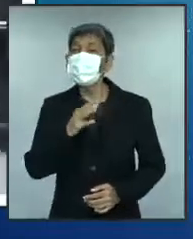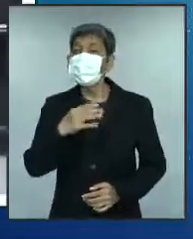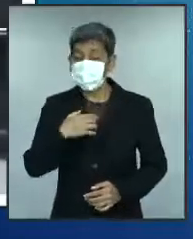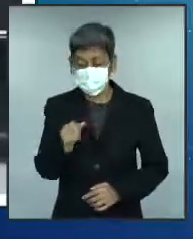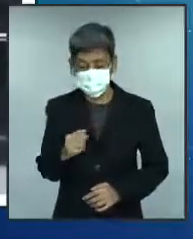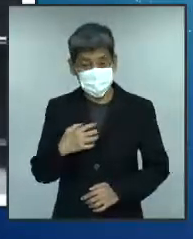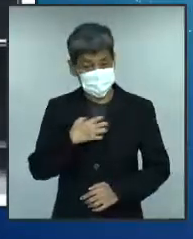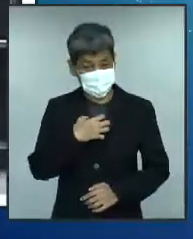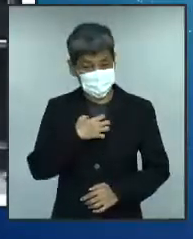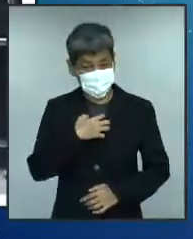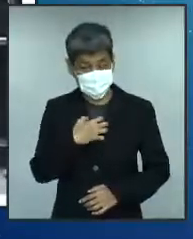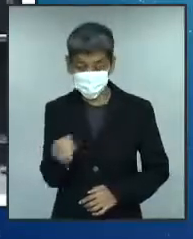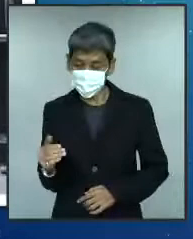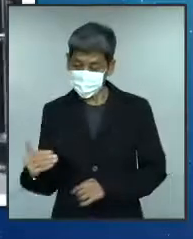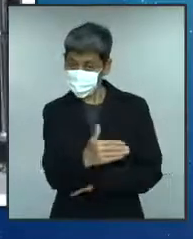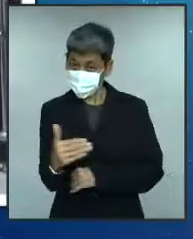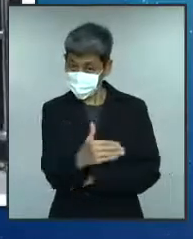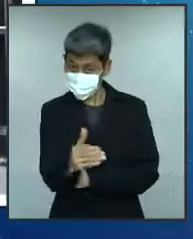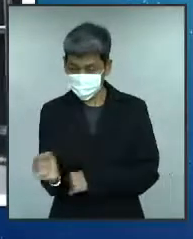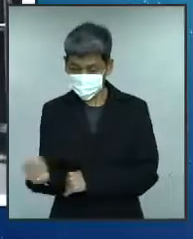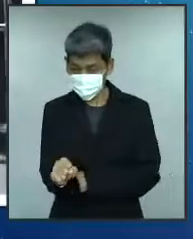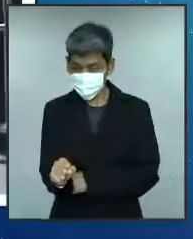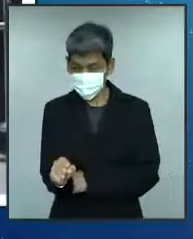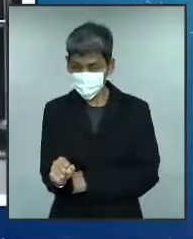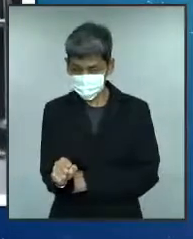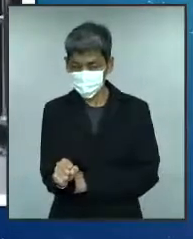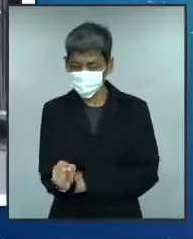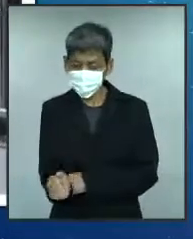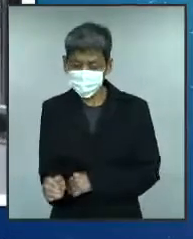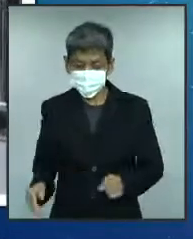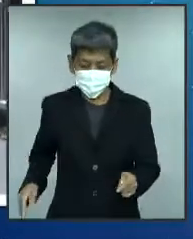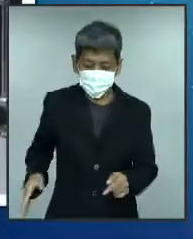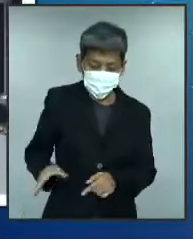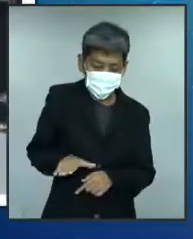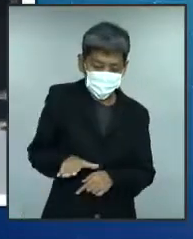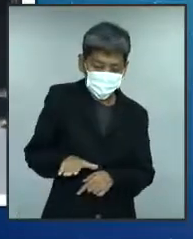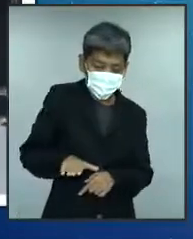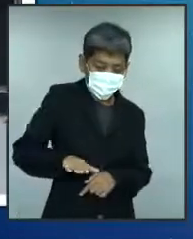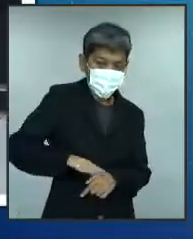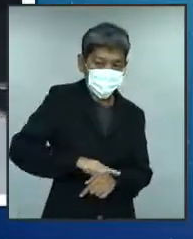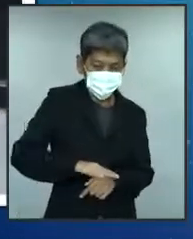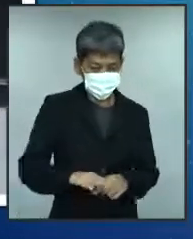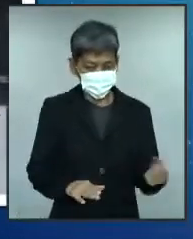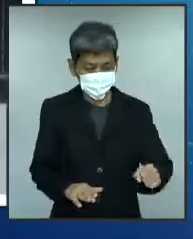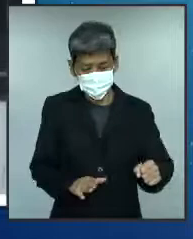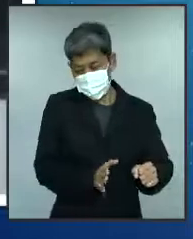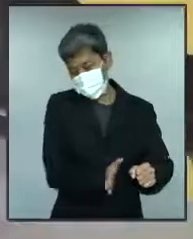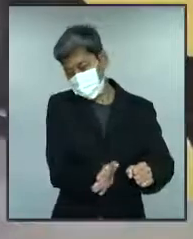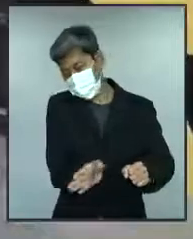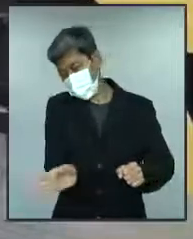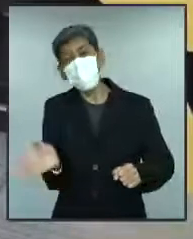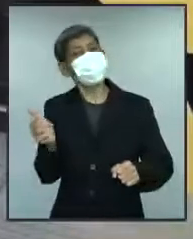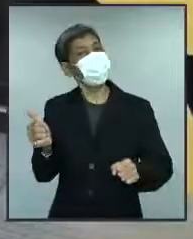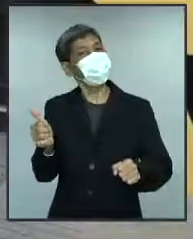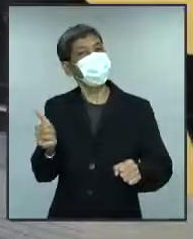ไปถ้าเกิดเราอยากเลี้ยวซ้ายเลี้ยวขวาก็สามารถทำได้แยกในแต่ละมือได้เลย ครับแล้วความปลอดภั